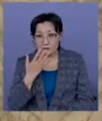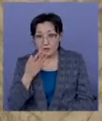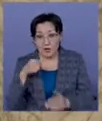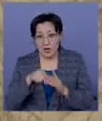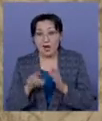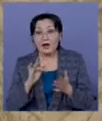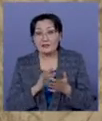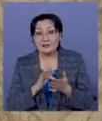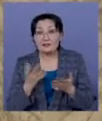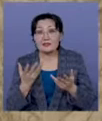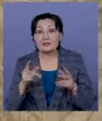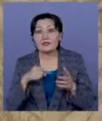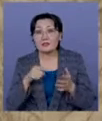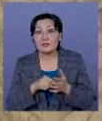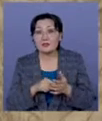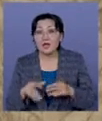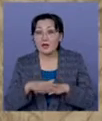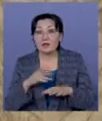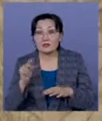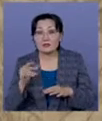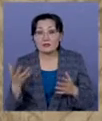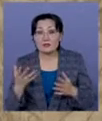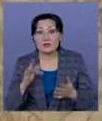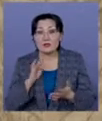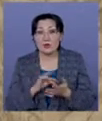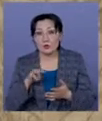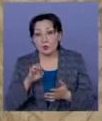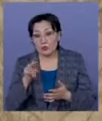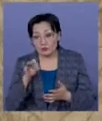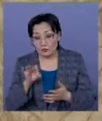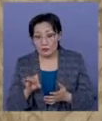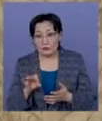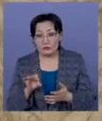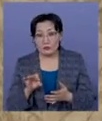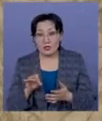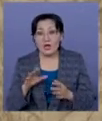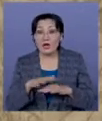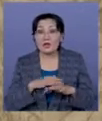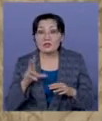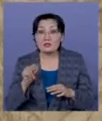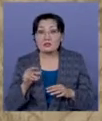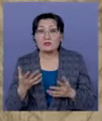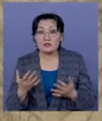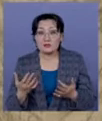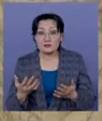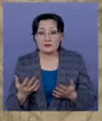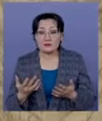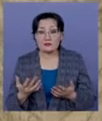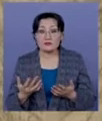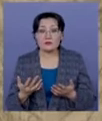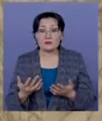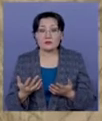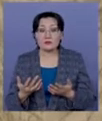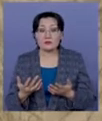астанасы қайғала екен, халық саны қанша екен? Астанасы Токио. А халық саны қанша?